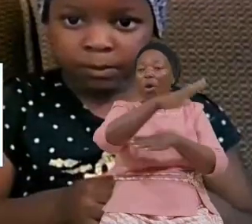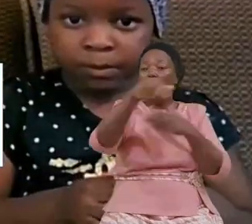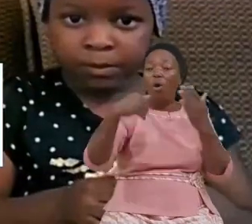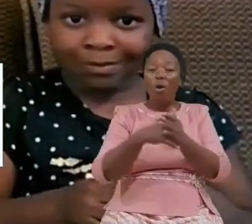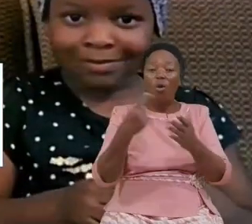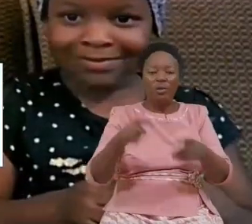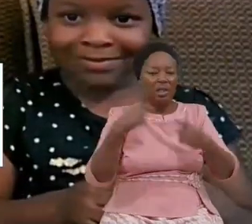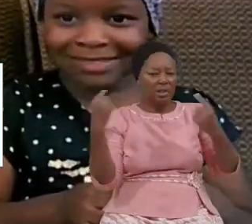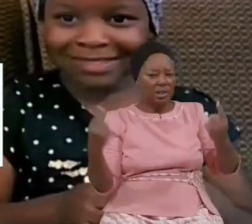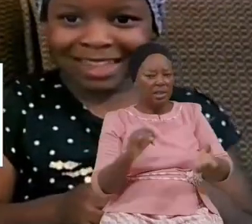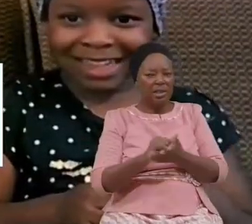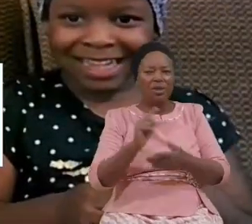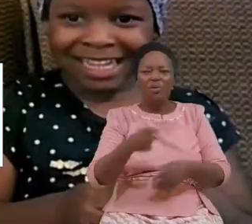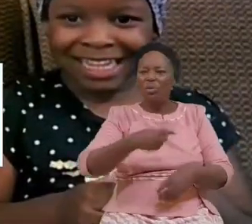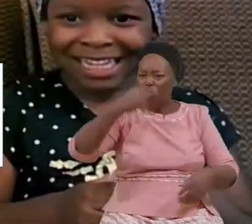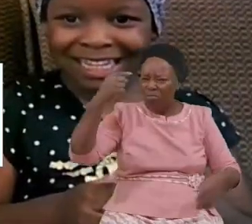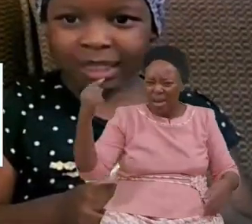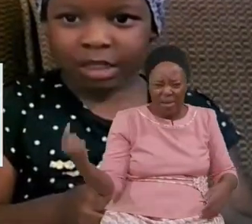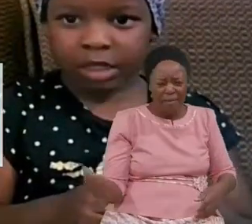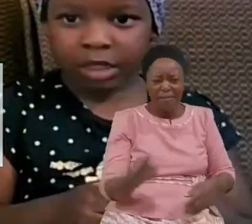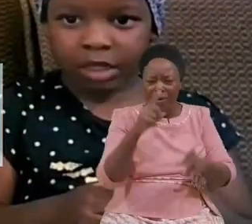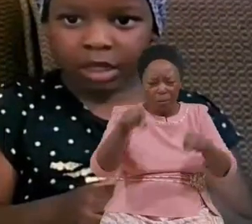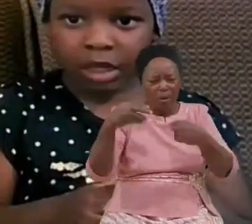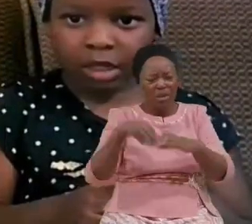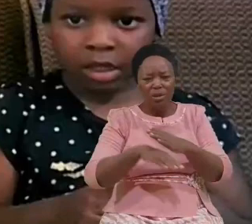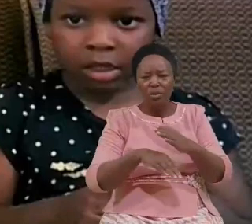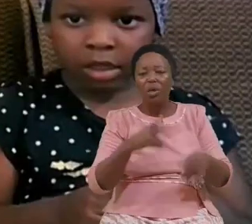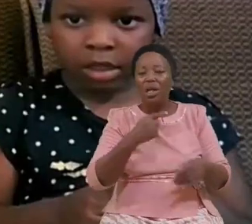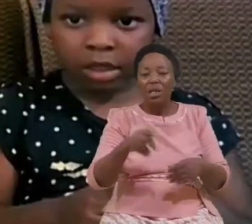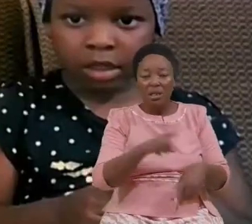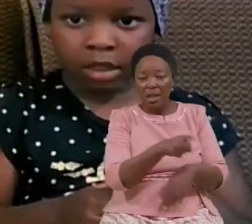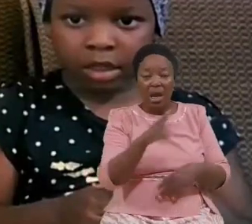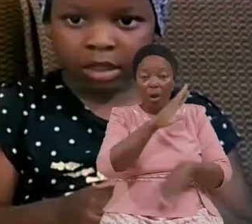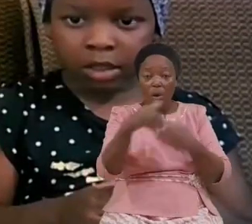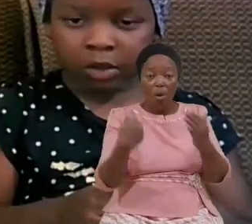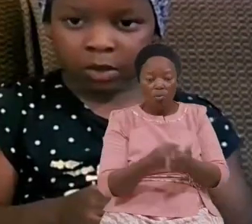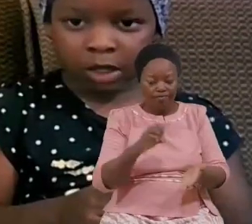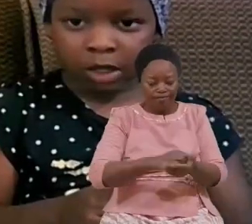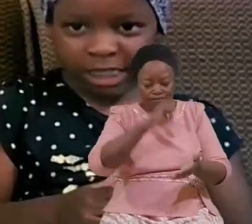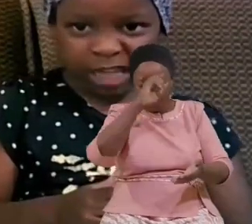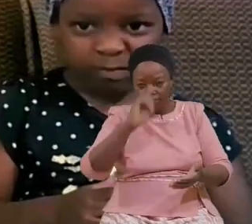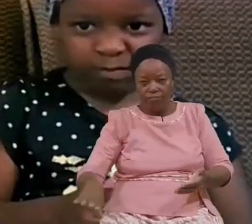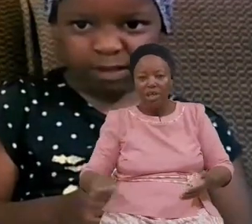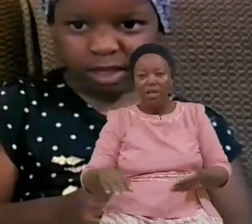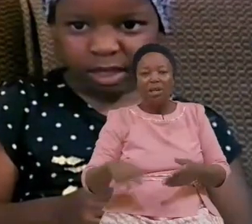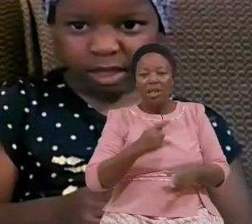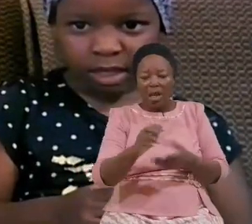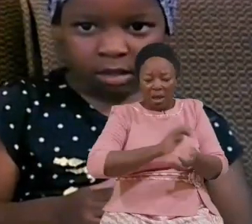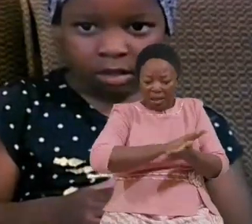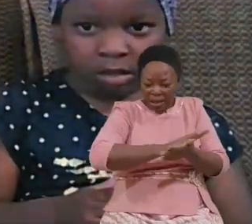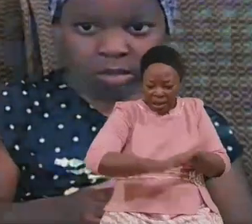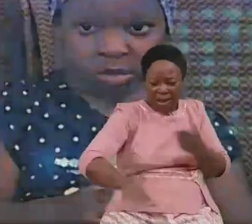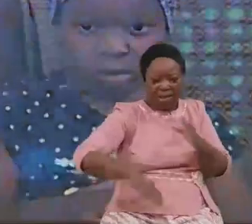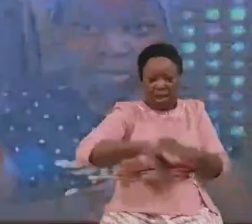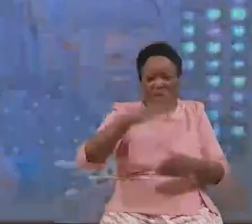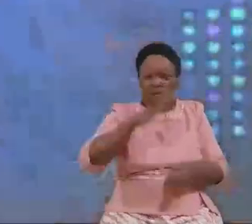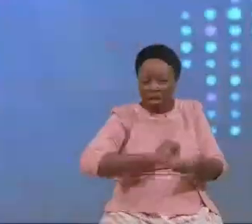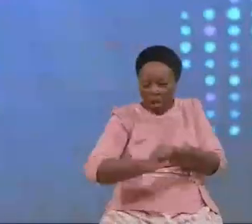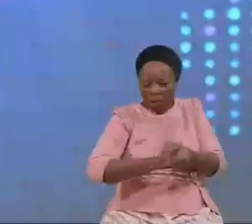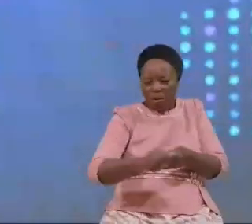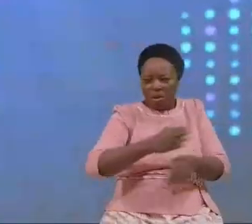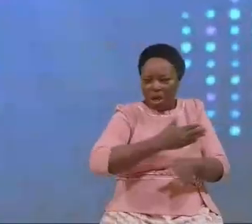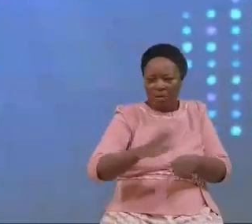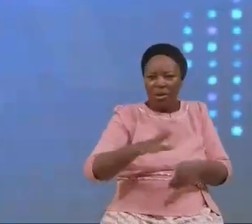les péchés que tu aies jamais commis sont effacés sont effacés il y